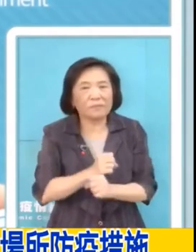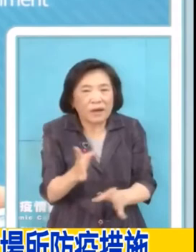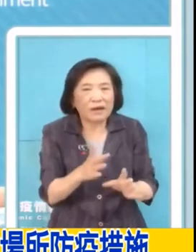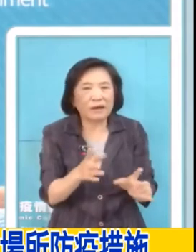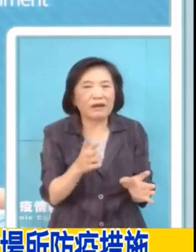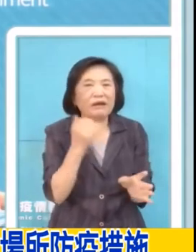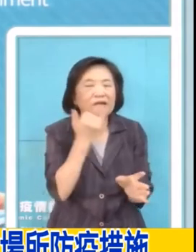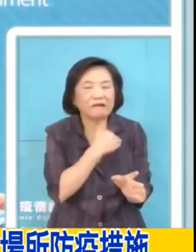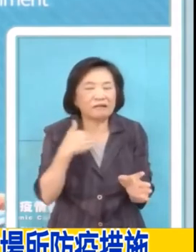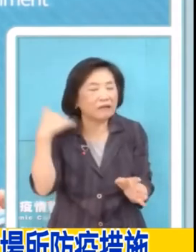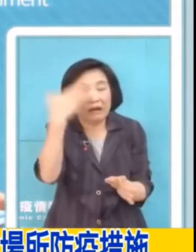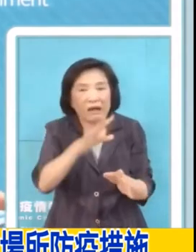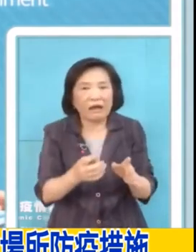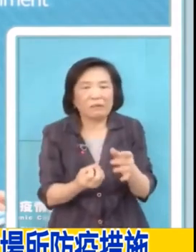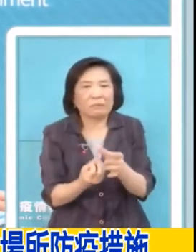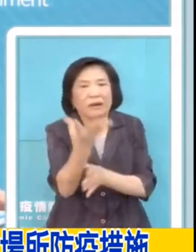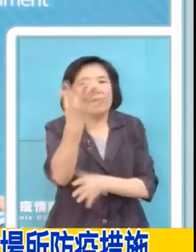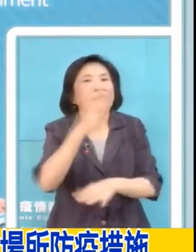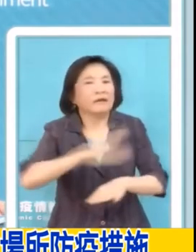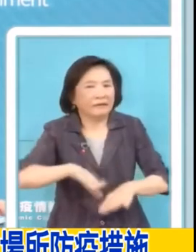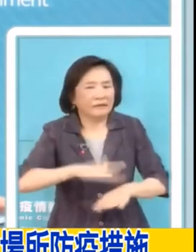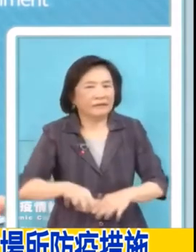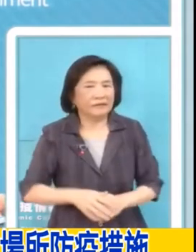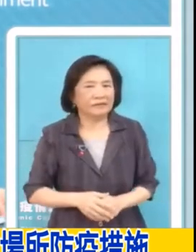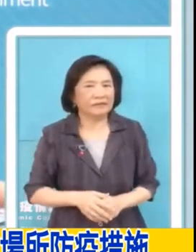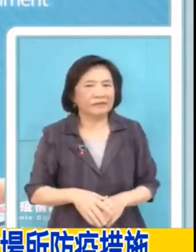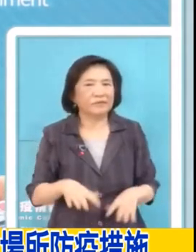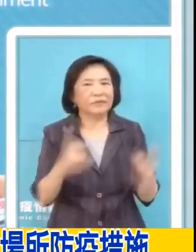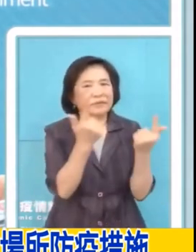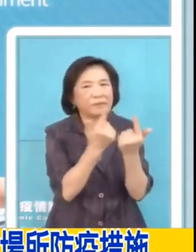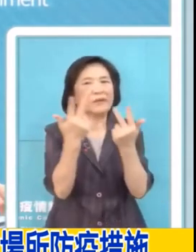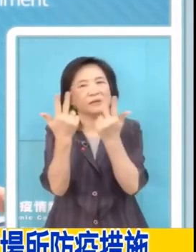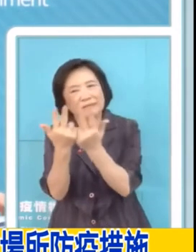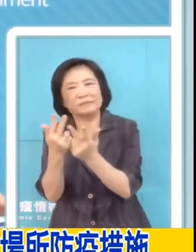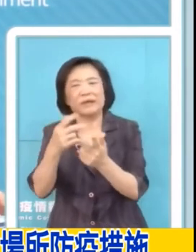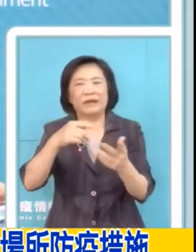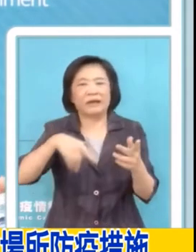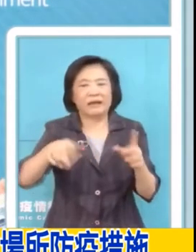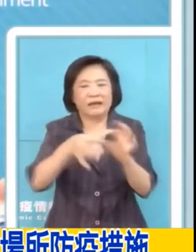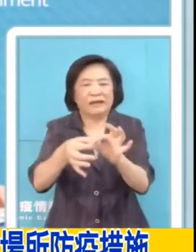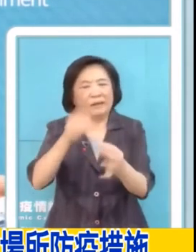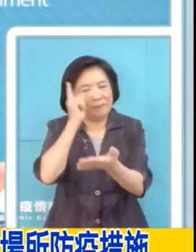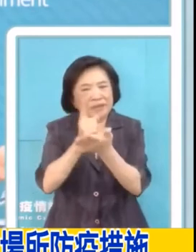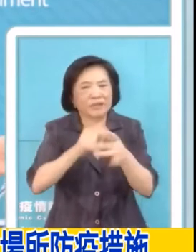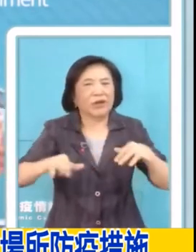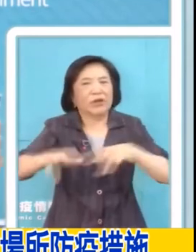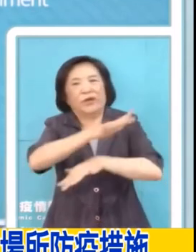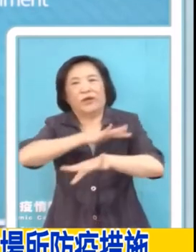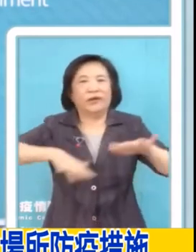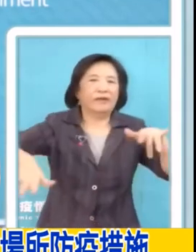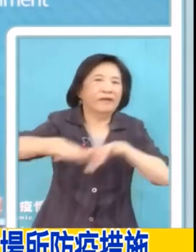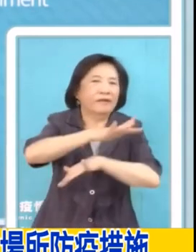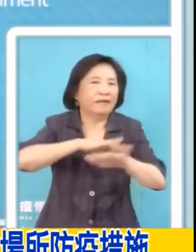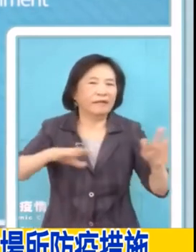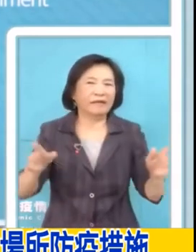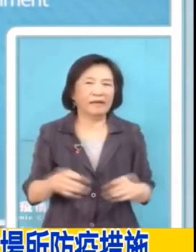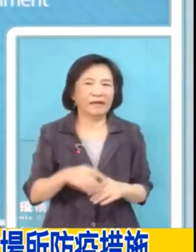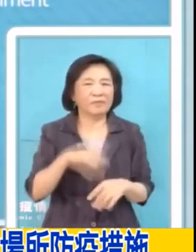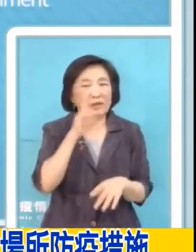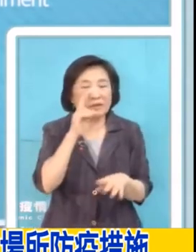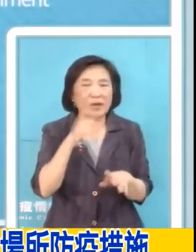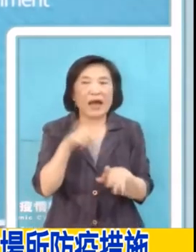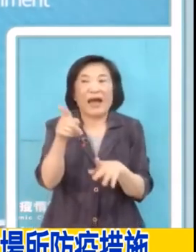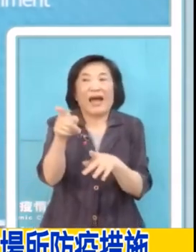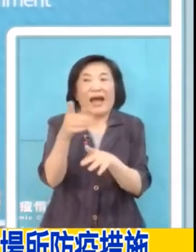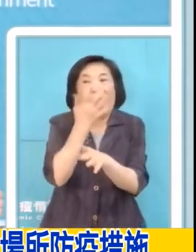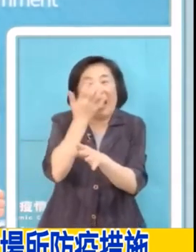能就反扑，你知道吗？特别是这个首都生活圈，你知道吗？这个谁跟谁都，大家都不要幸灾乐祸，因